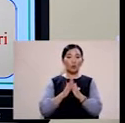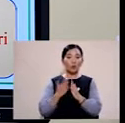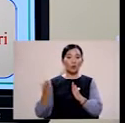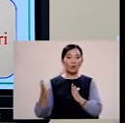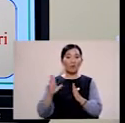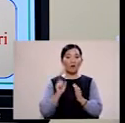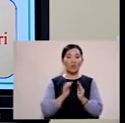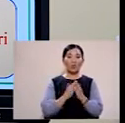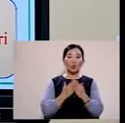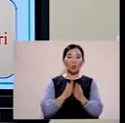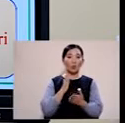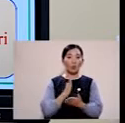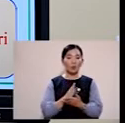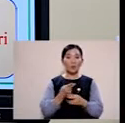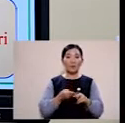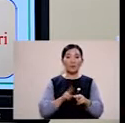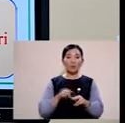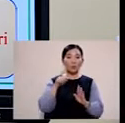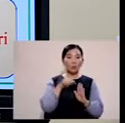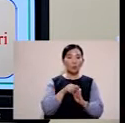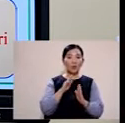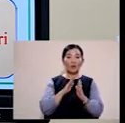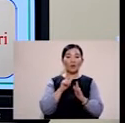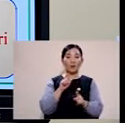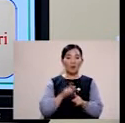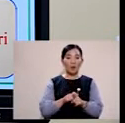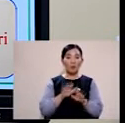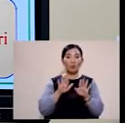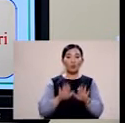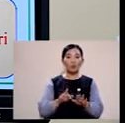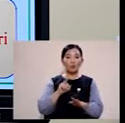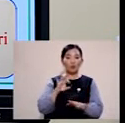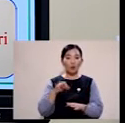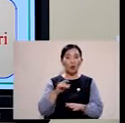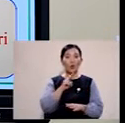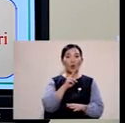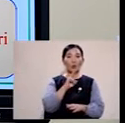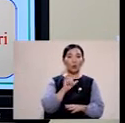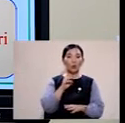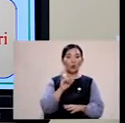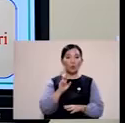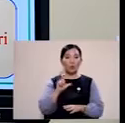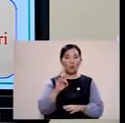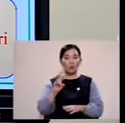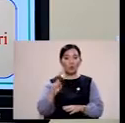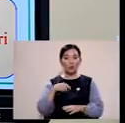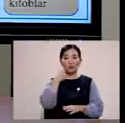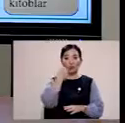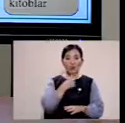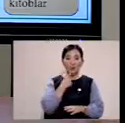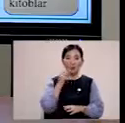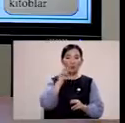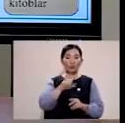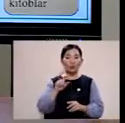bor. Demak, bu gapimizda o'rinjoy otlari kutubxona, shaxs otlari o'quvchilar, narsa